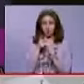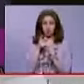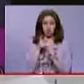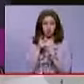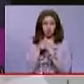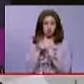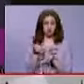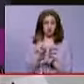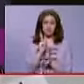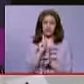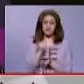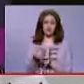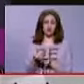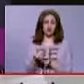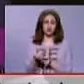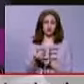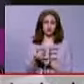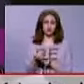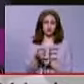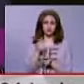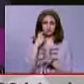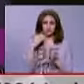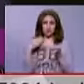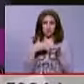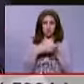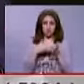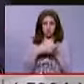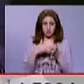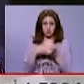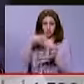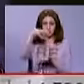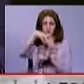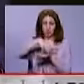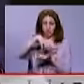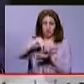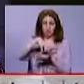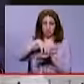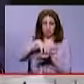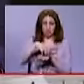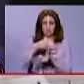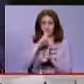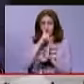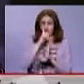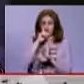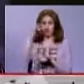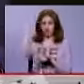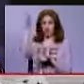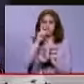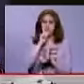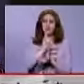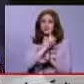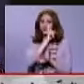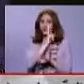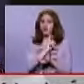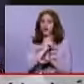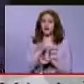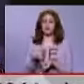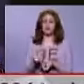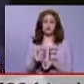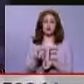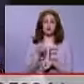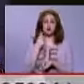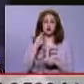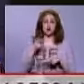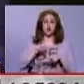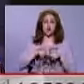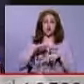ميت. طب تقول موظفي الوحده المحليه مش عارفين شكل البانجو، تقول ايه بقى في موظفه شركه مصر للزيوت والصابون اللي